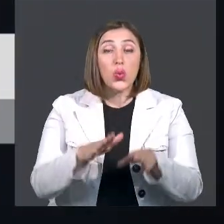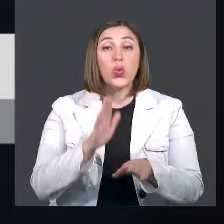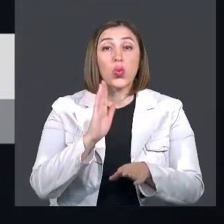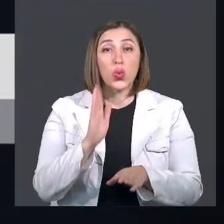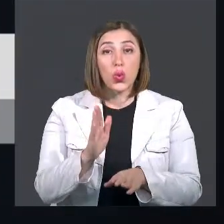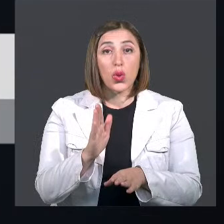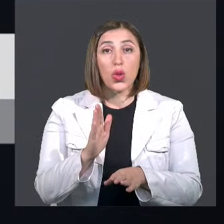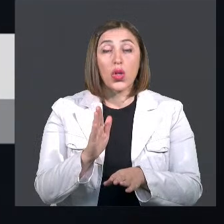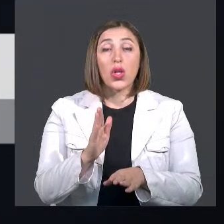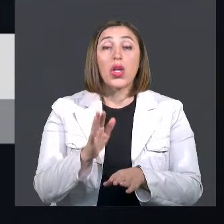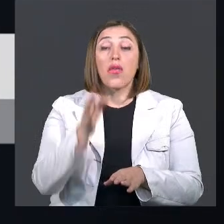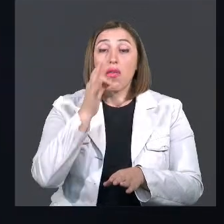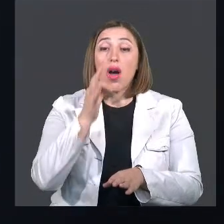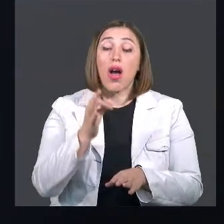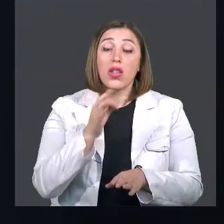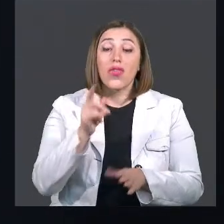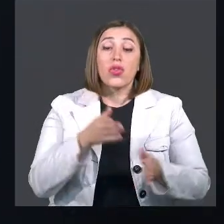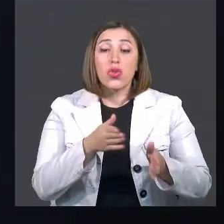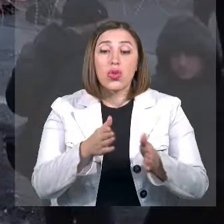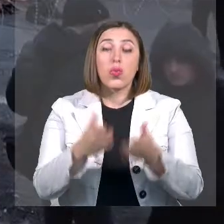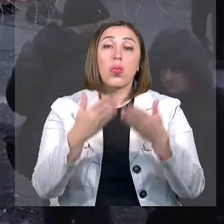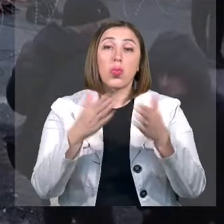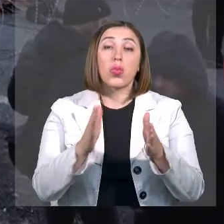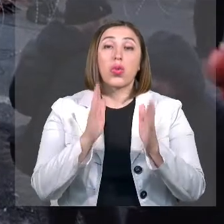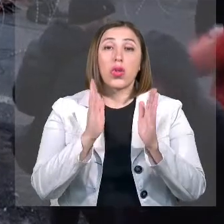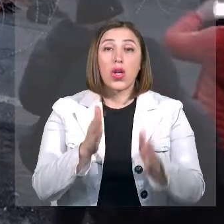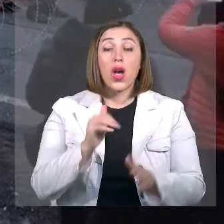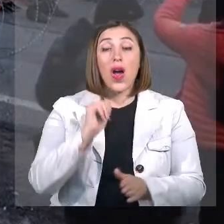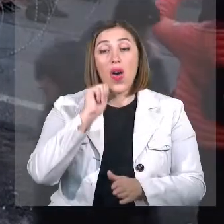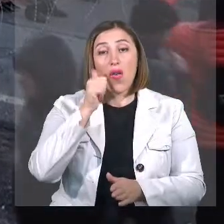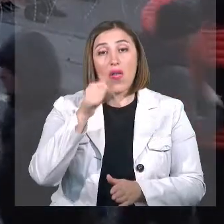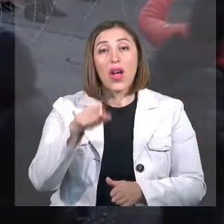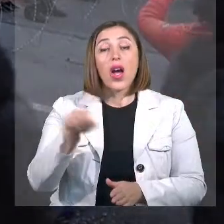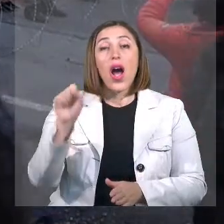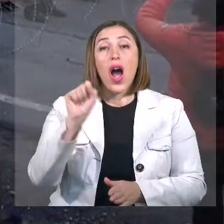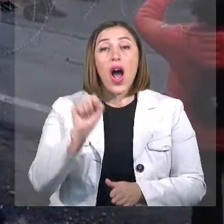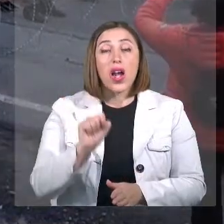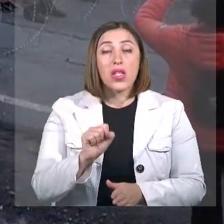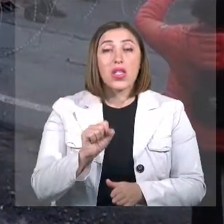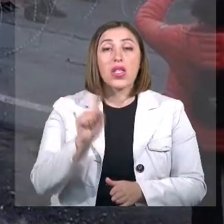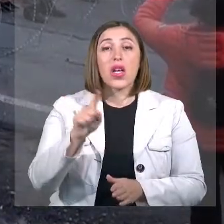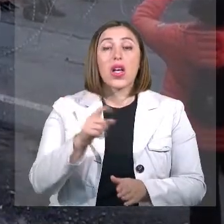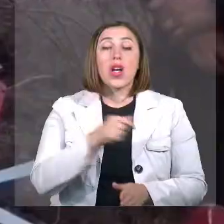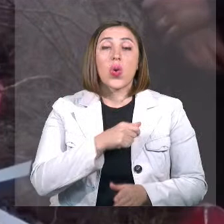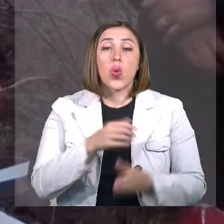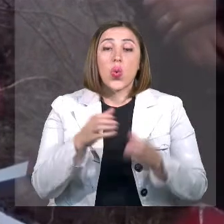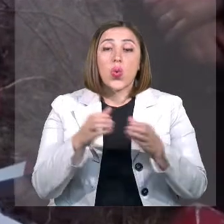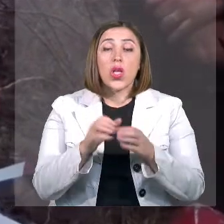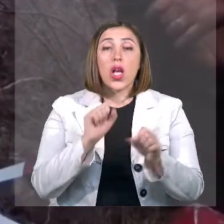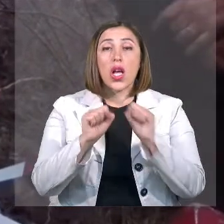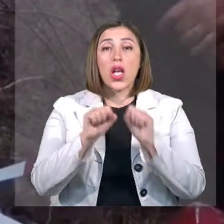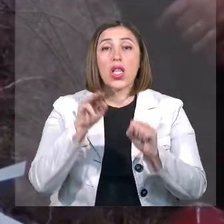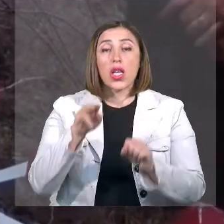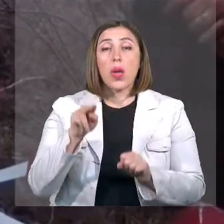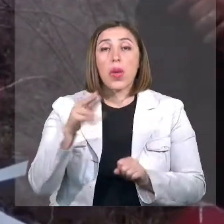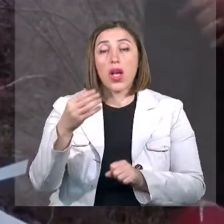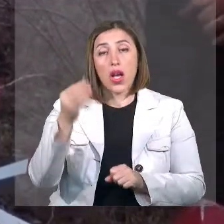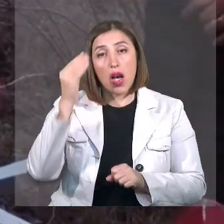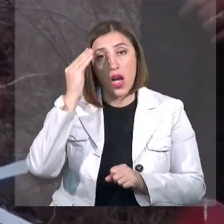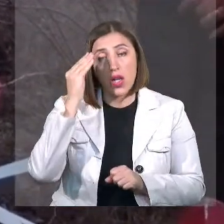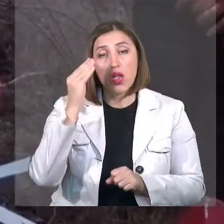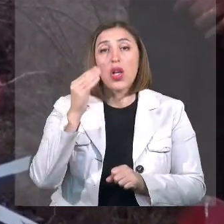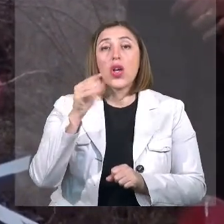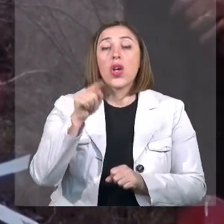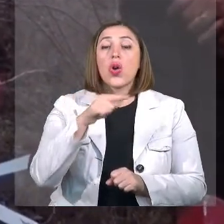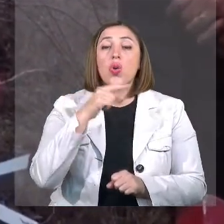ասաց, որ ճանապարհը պետք է որ բացենք։ Վաղվա Արցախ կուսակցության ղեկավար Տիգրան Պետրոսյանի տեղեկացմամբ ռուս խաղաղապահ